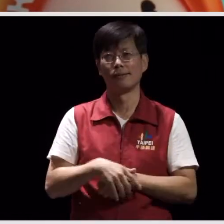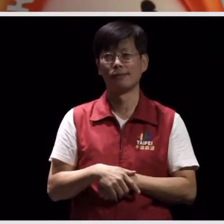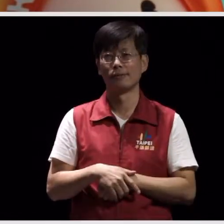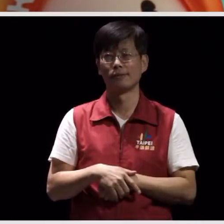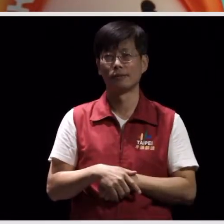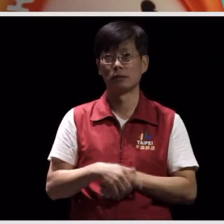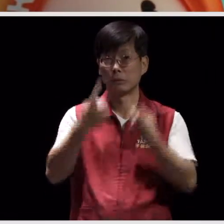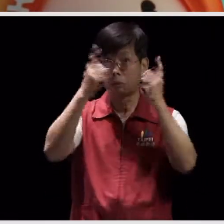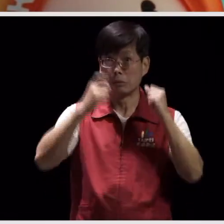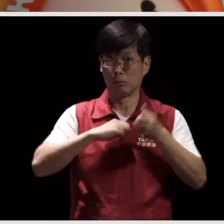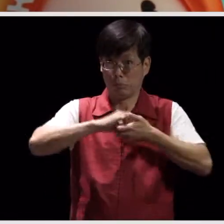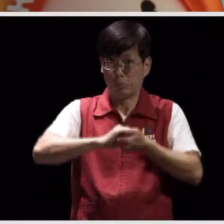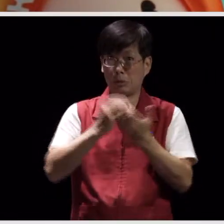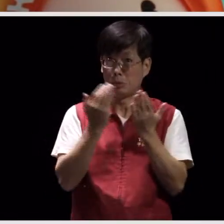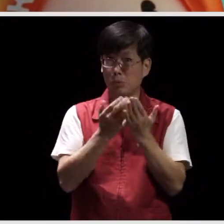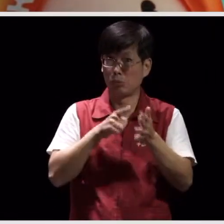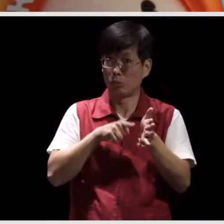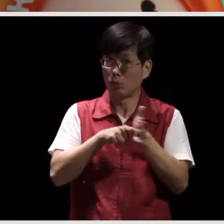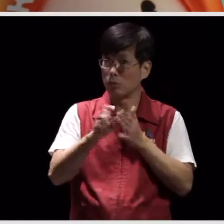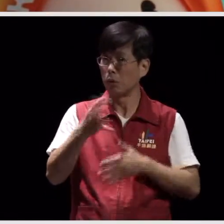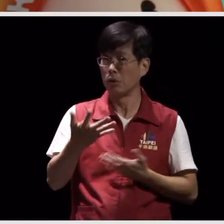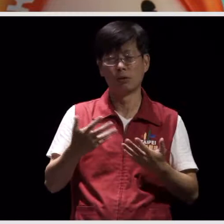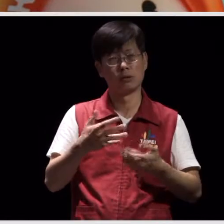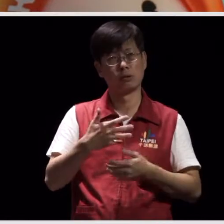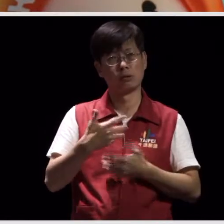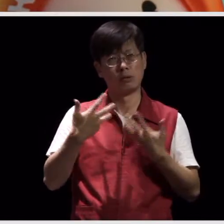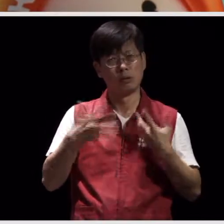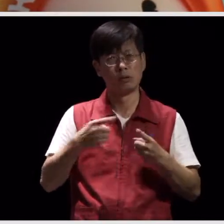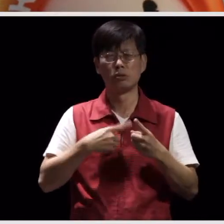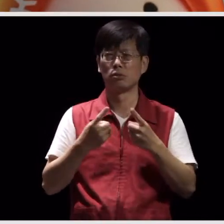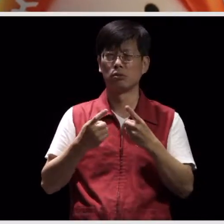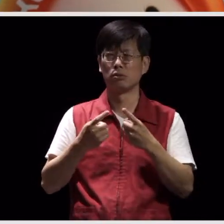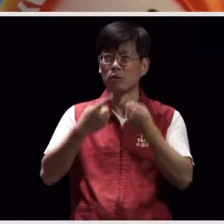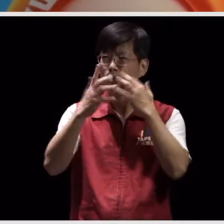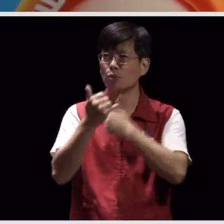知道为什么大学要上必修课。这边有没有大学生来可以解决这个问题的？